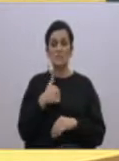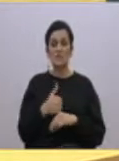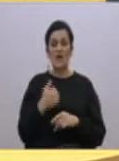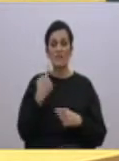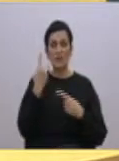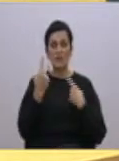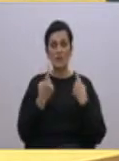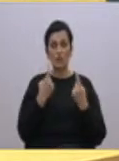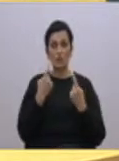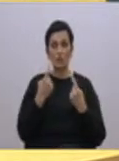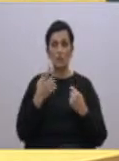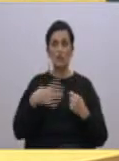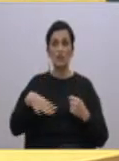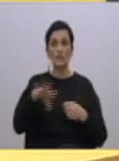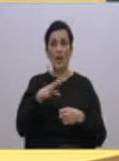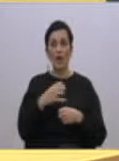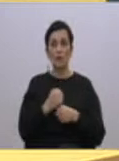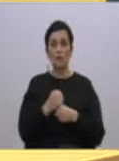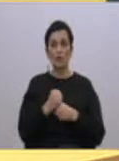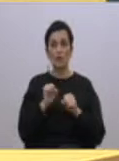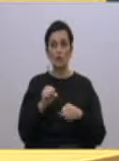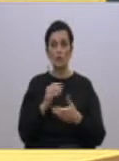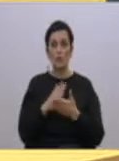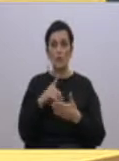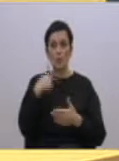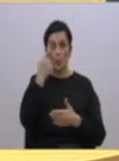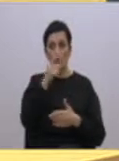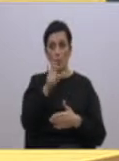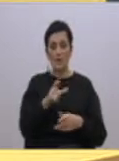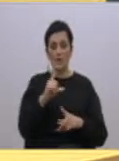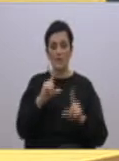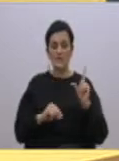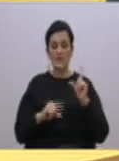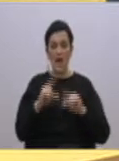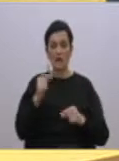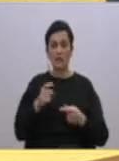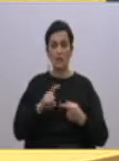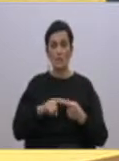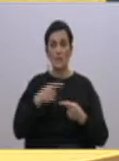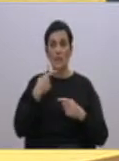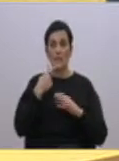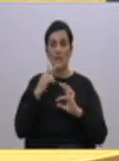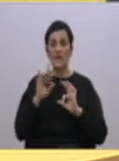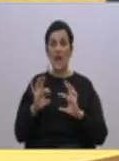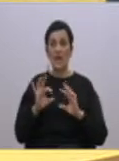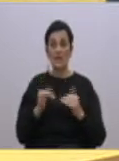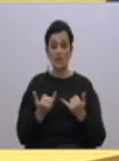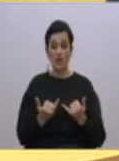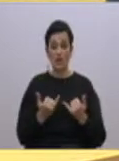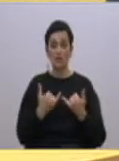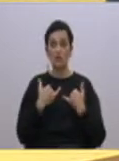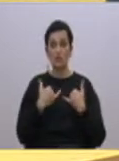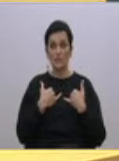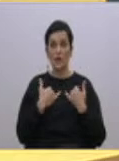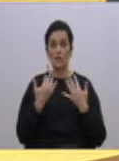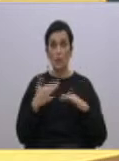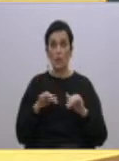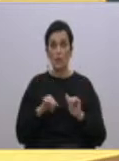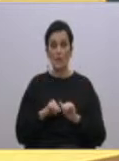ქვეყანაში შეზღუდული შესაძლებლობის მქონე პირთა სტატისტიკის შესახებ და გეტყვით იმას, რომ დღეს ჩვენ უკვე